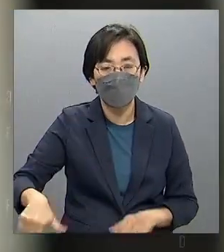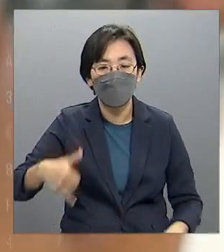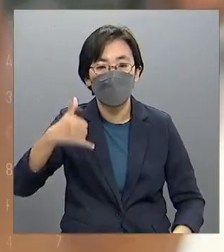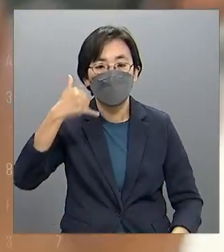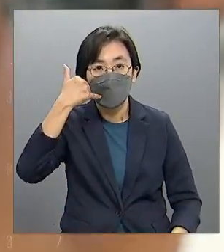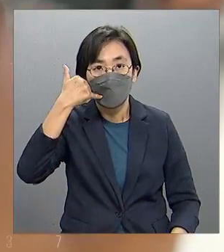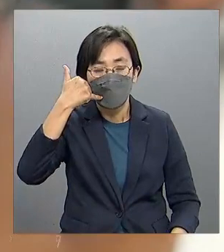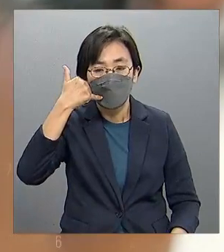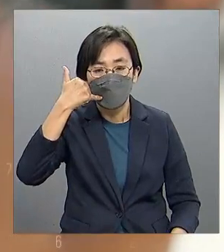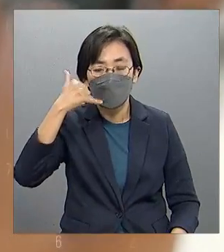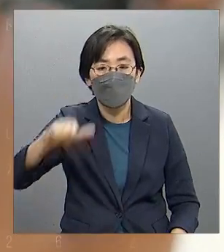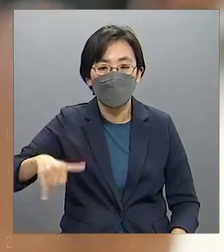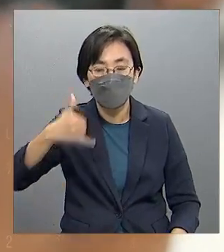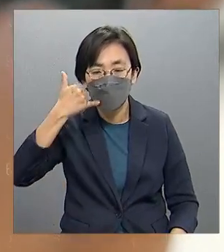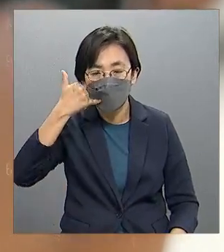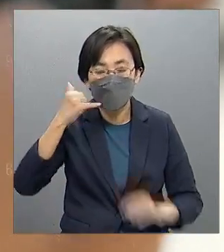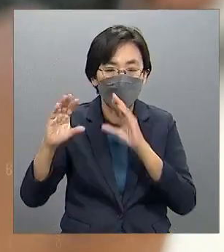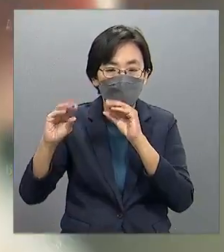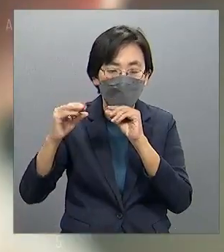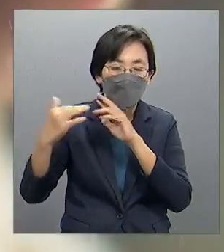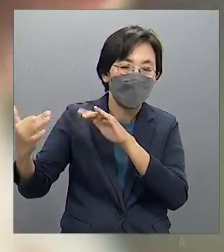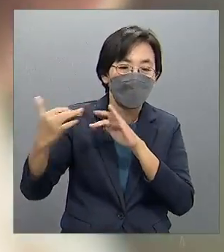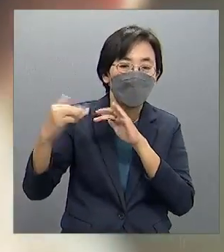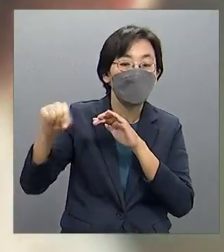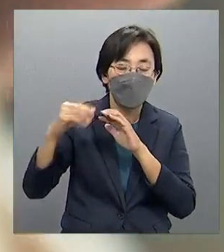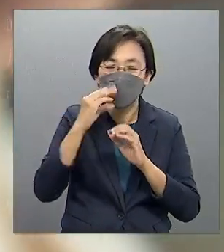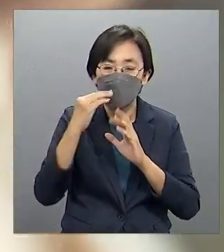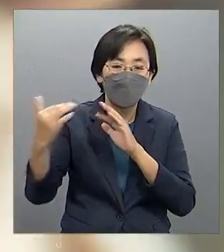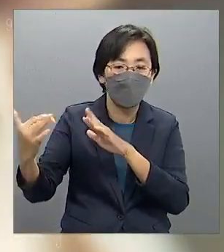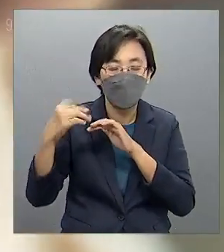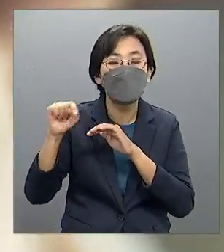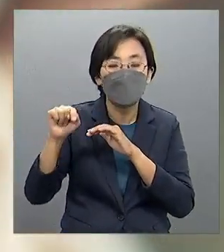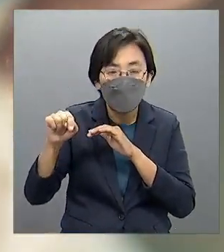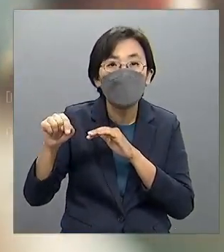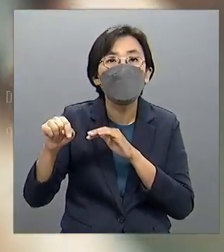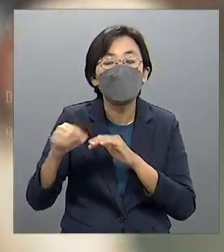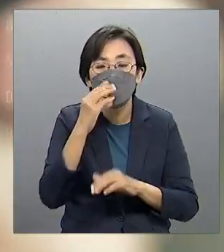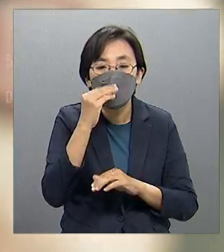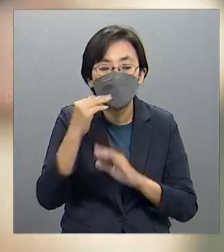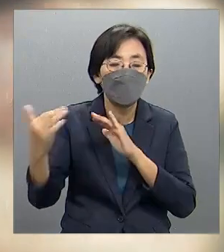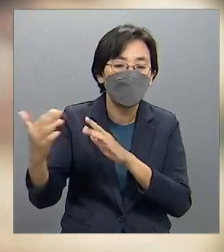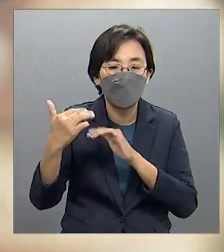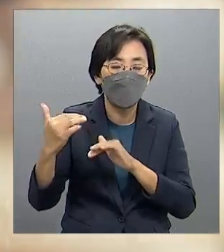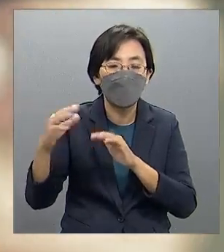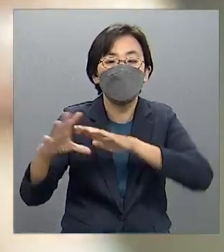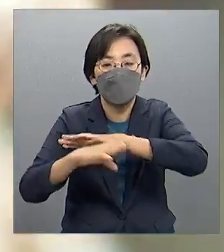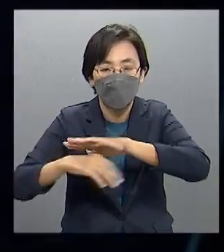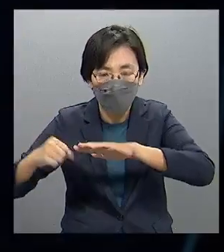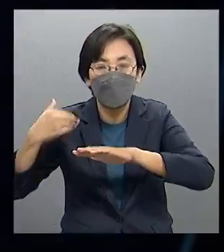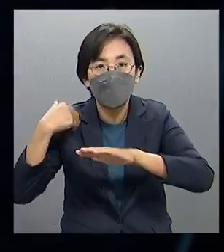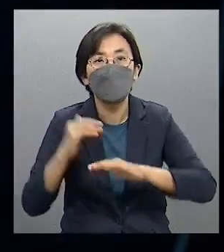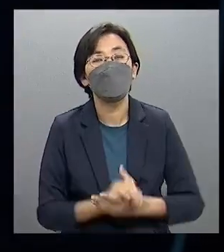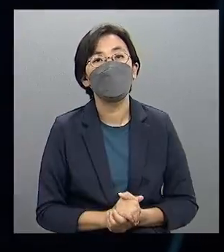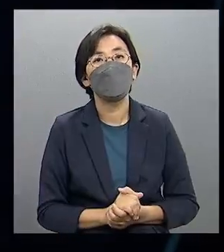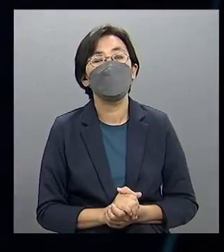ขึ้นคือไอ้บทสนทนาที่มันเกิดขึ้นระหว่างที่คุณคุยกับเขาเนี่ยแหละนำไปสู่การที่ถูกแฮก ครับ ถูกเจาะไม่ว่าจะเป็นการหลอกถาม